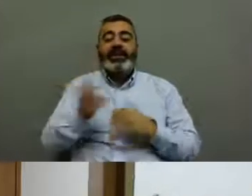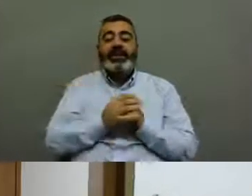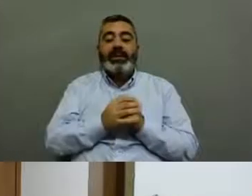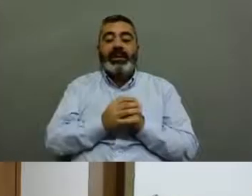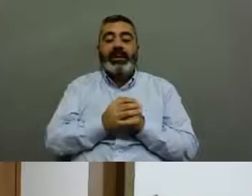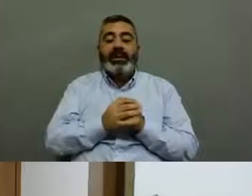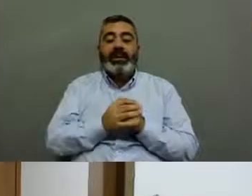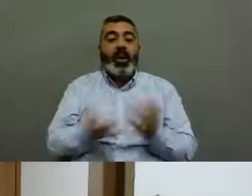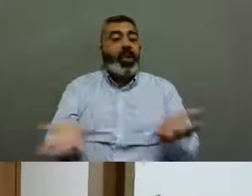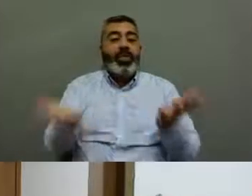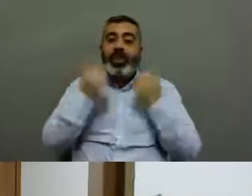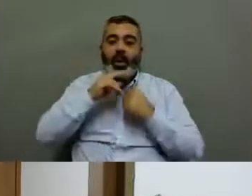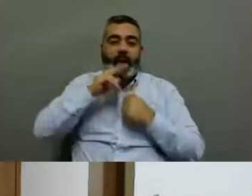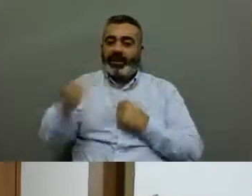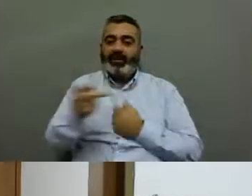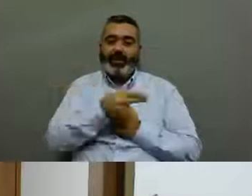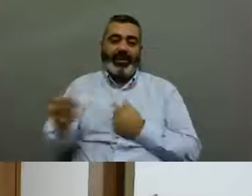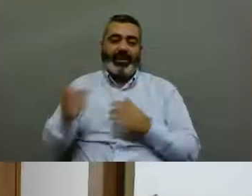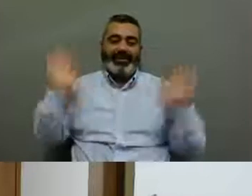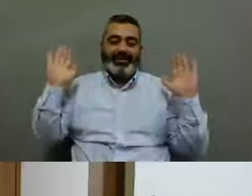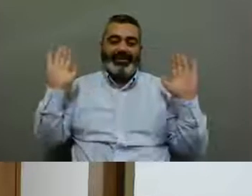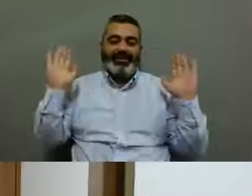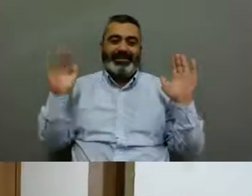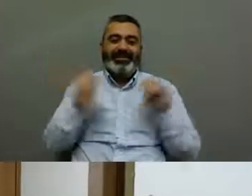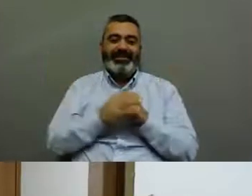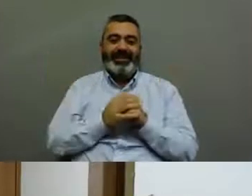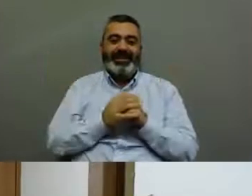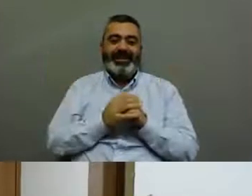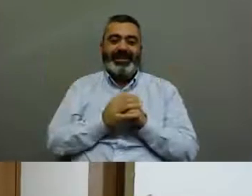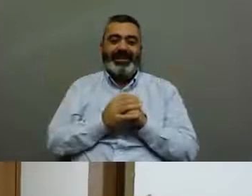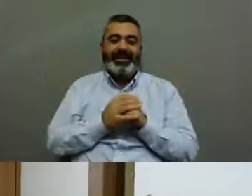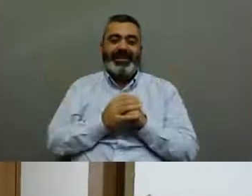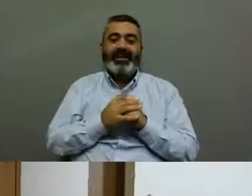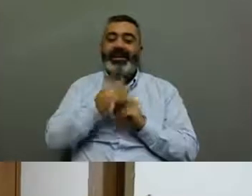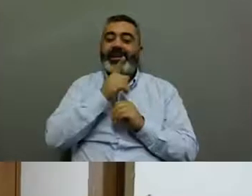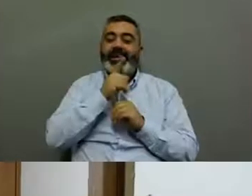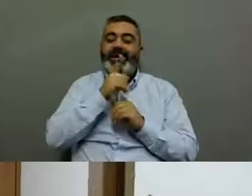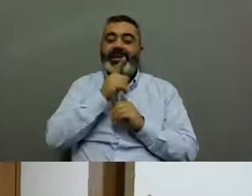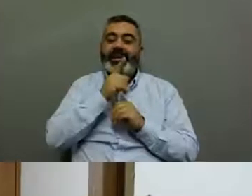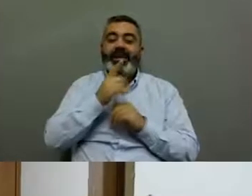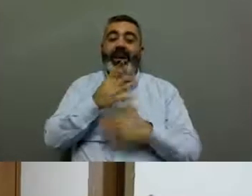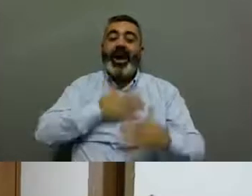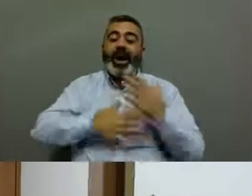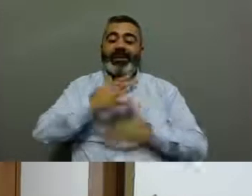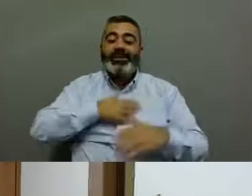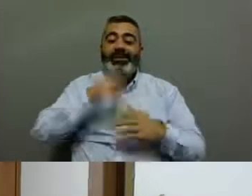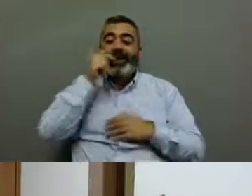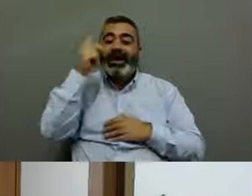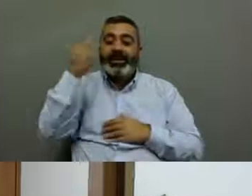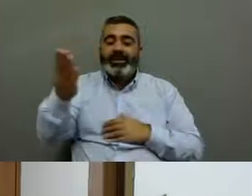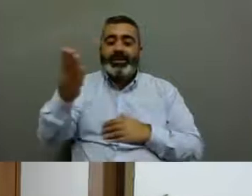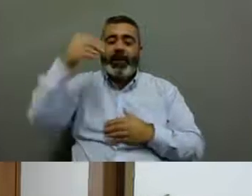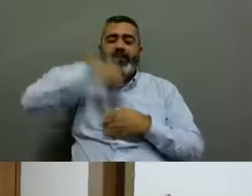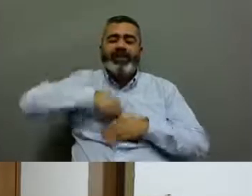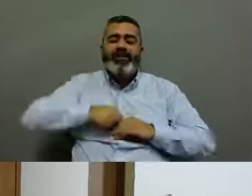κάποια απάντηση αυτή τη στιγμή για αυτό το ερώτημα. Είναι, όπως είπε και ο αγαπητός κύριος Κίτσιος, είναι μια βεντάλια,